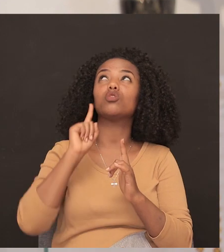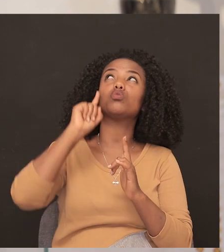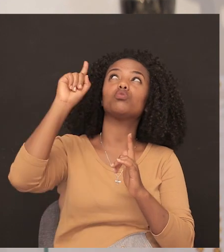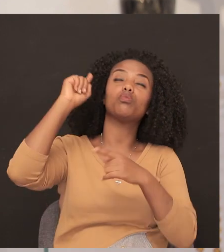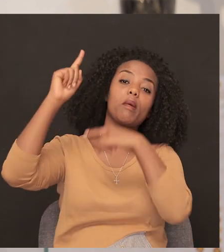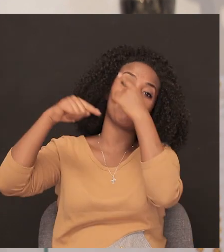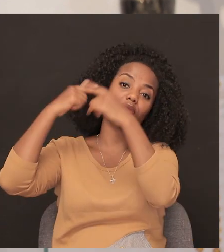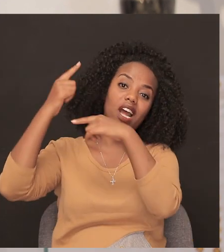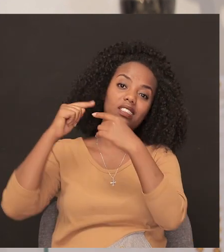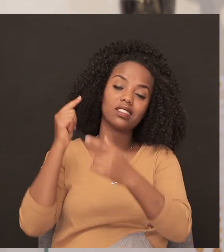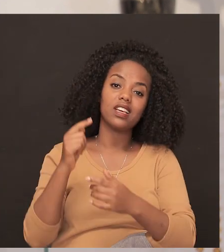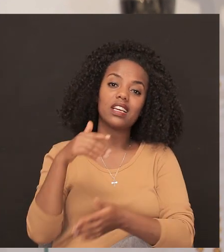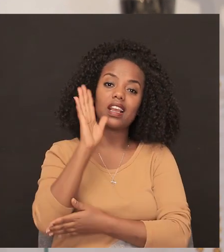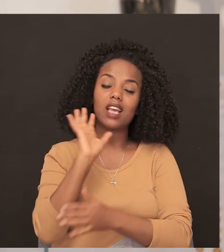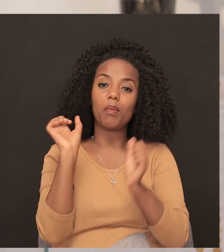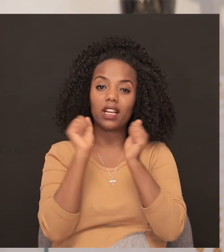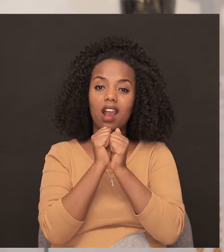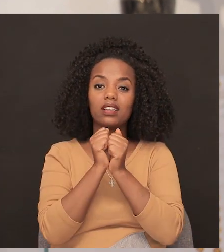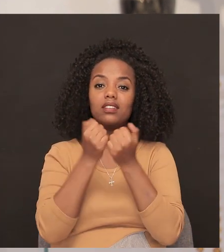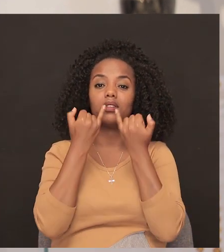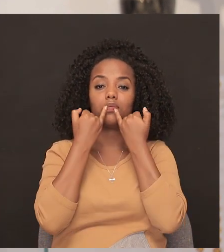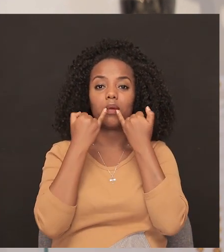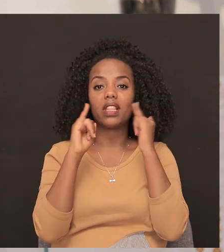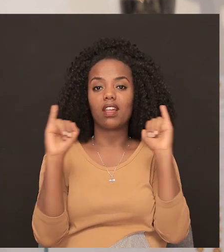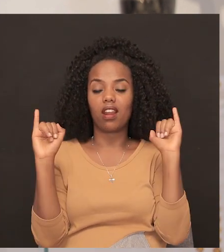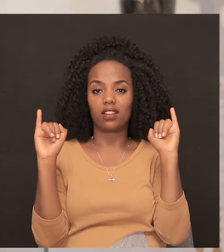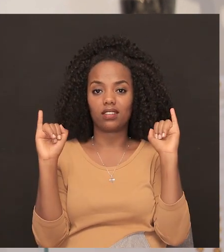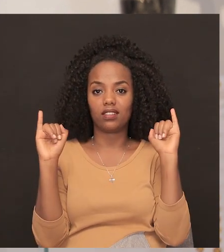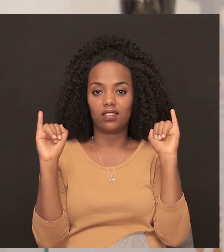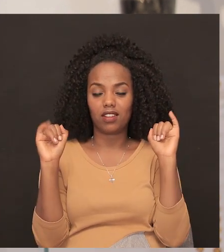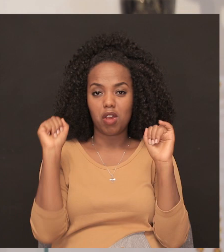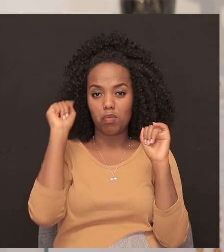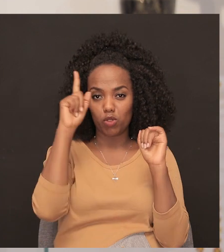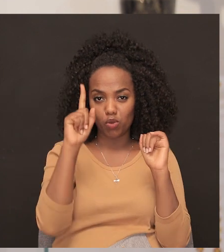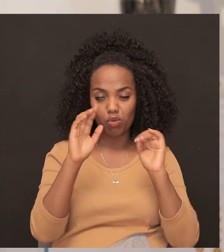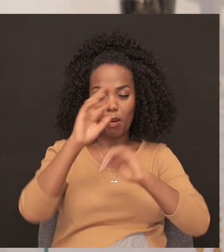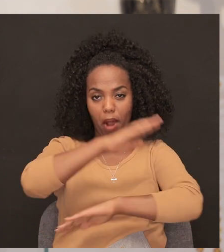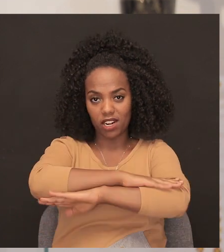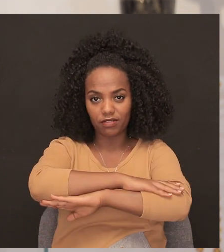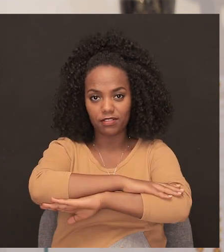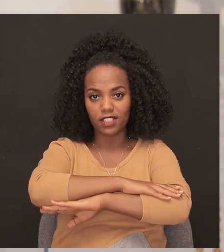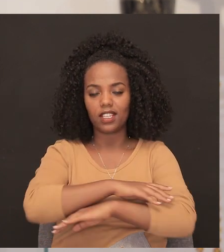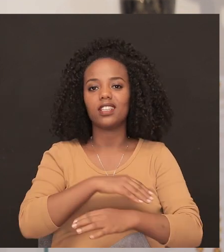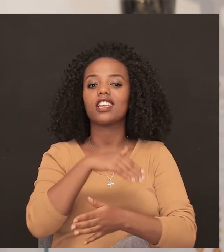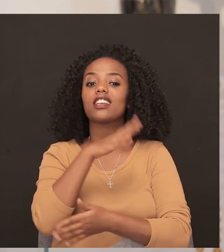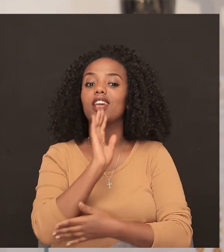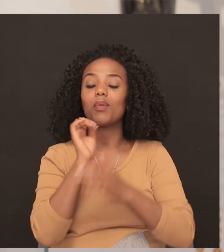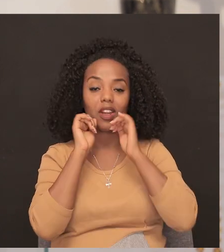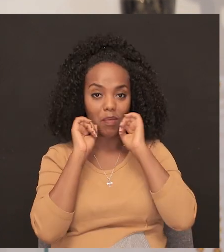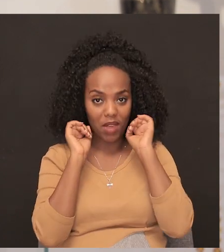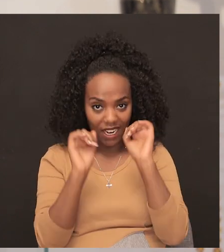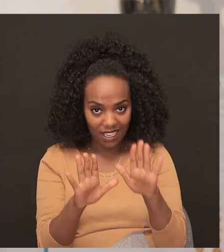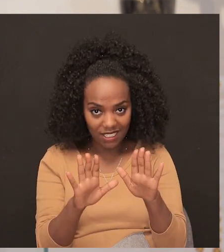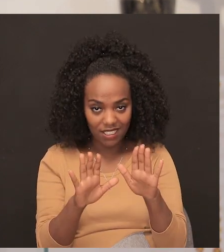እሱ በመምጣት ከእግዚአብሔር ጋር በመታረቅ በሱ በማረፍ